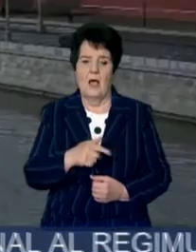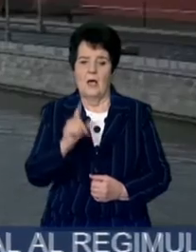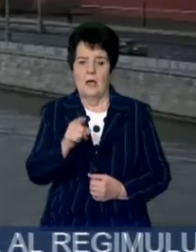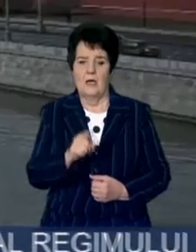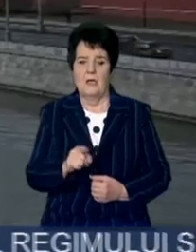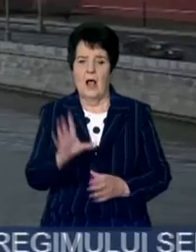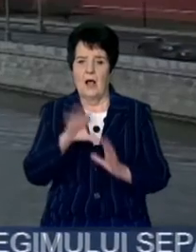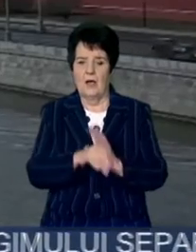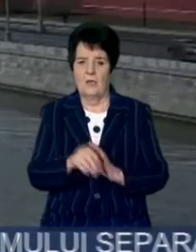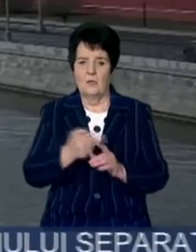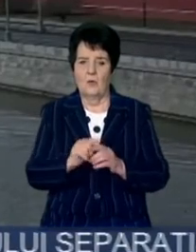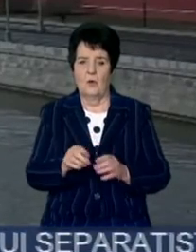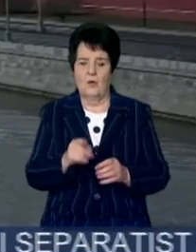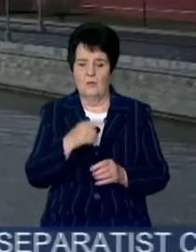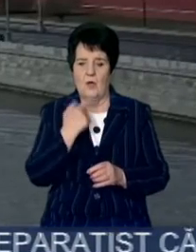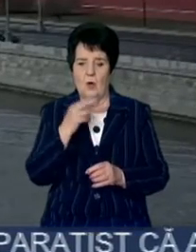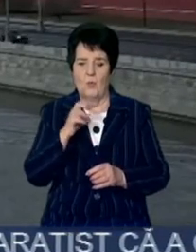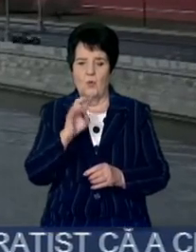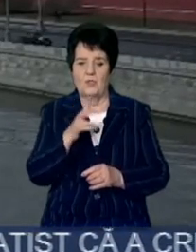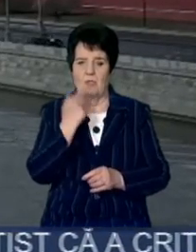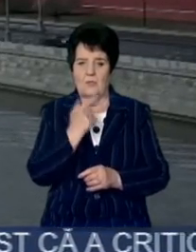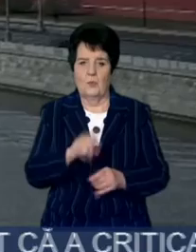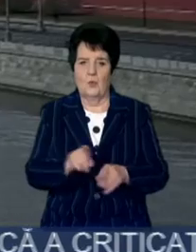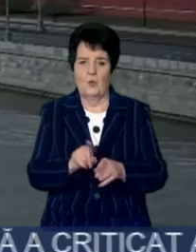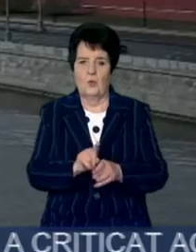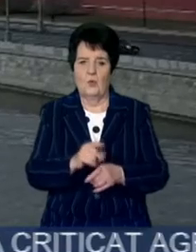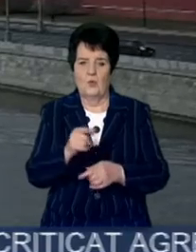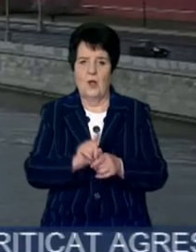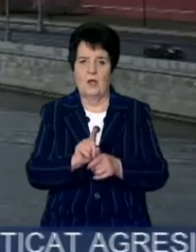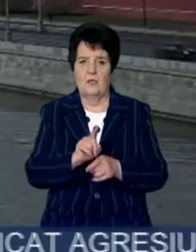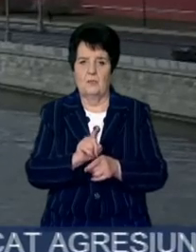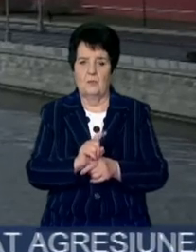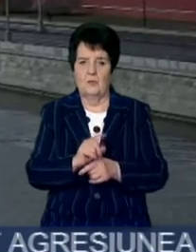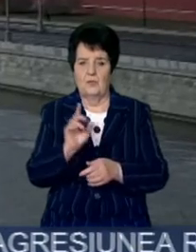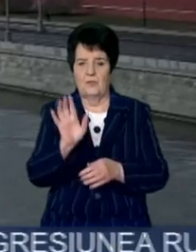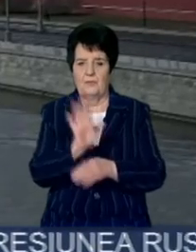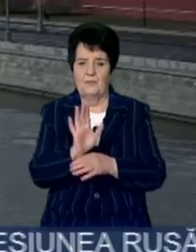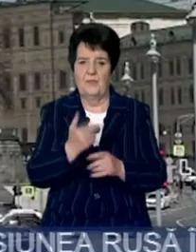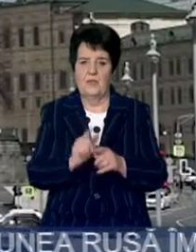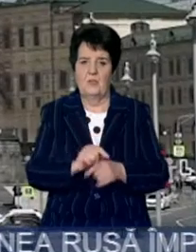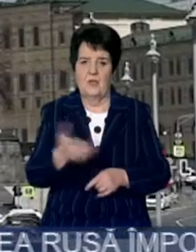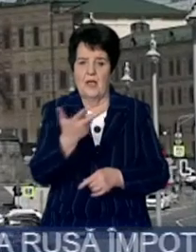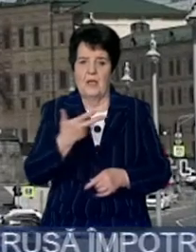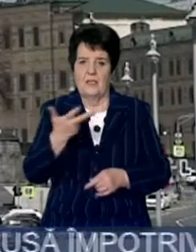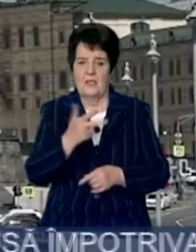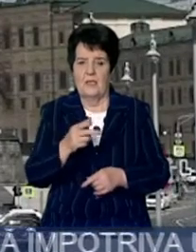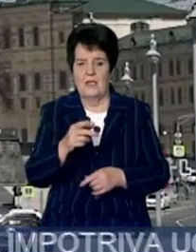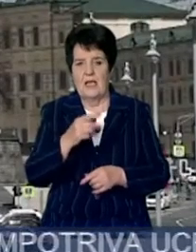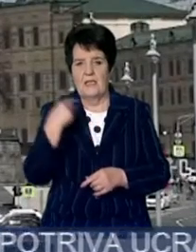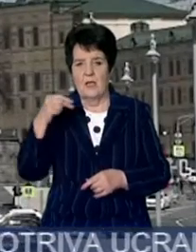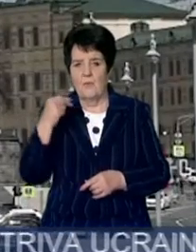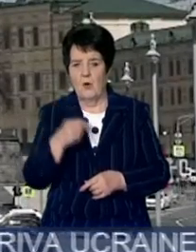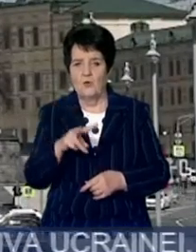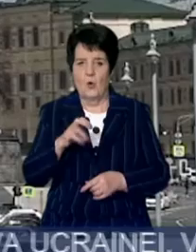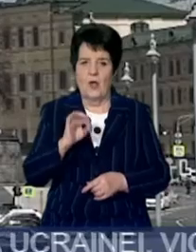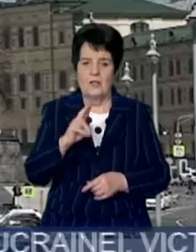ceremonii, Vladimir Putin va semna tratatele privind anexarea la Rusia a regiunilor ucrainene Donețk, Lugansk, Kherson și Zaporojie. Tot vineri, în